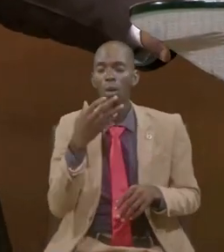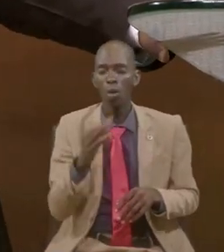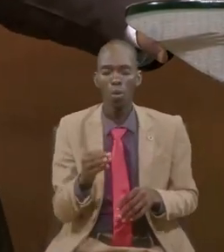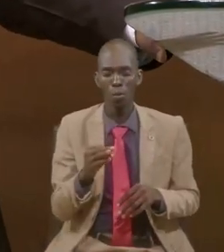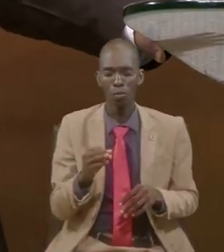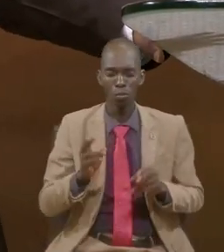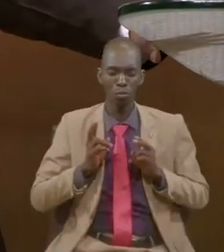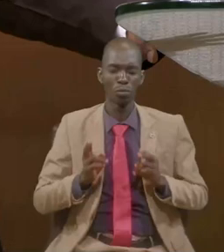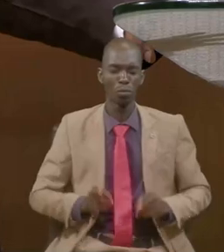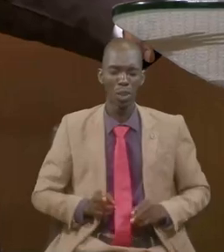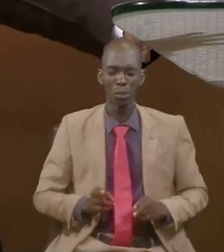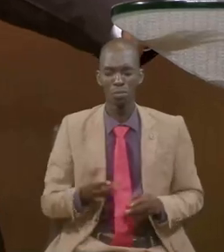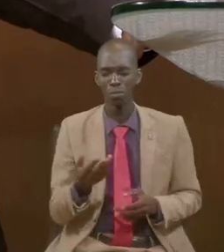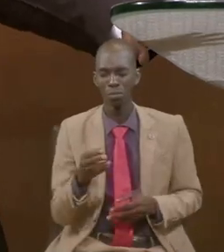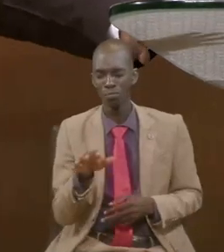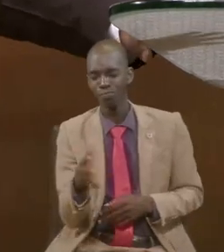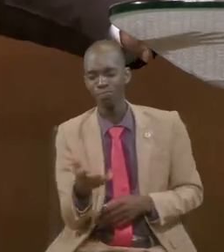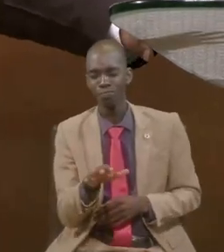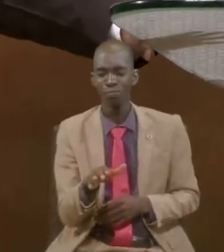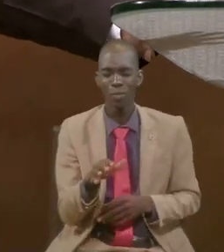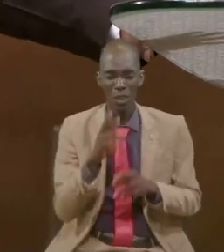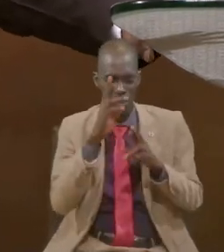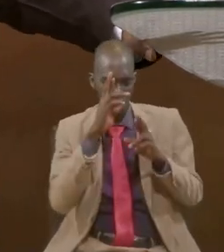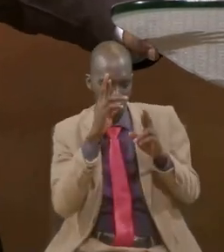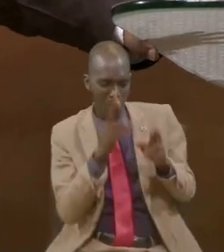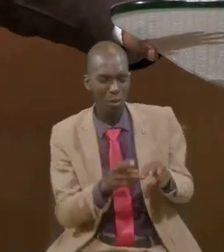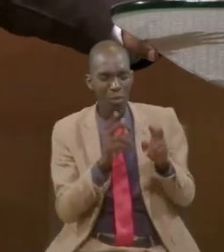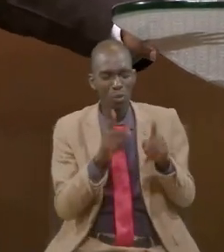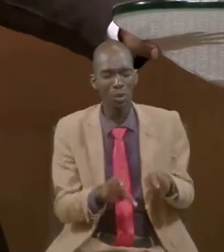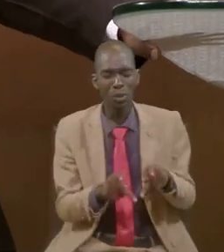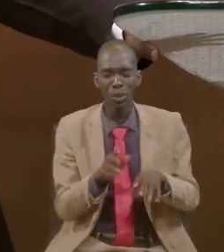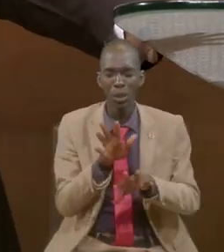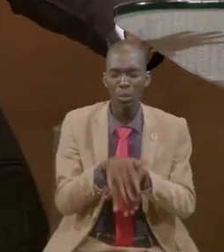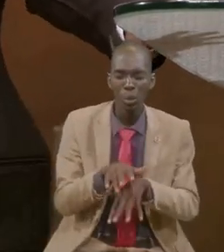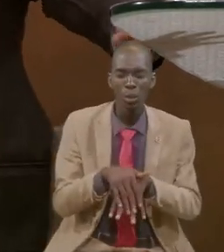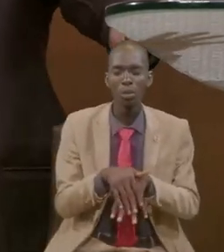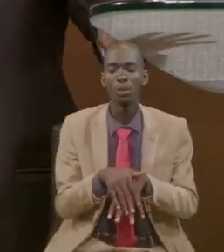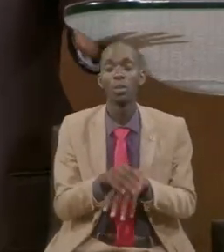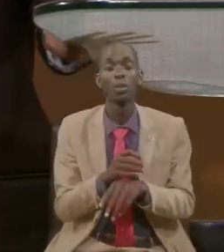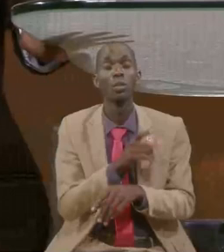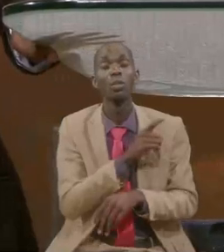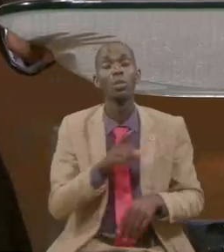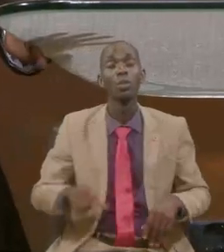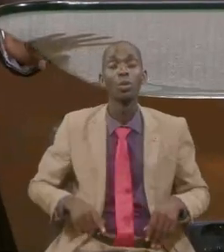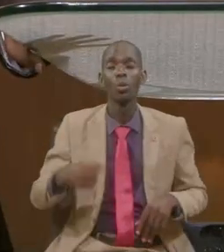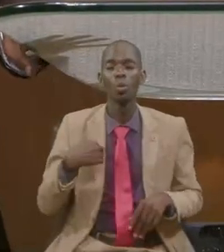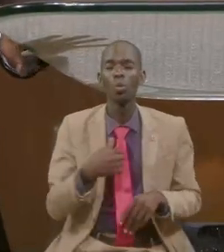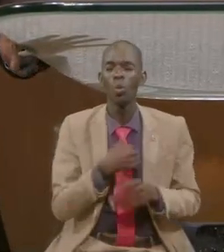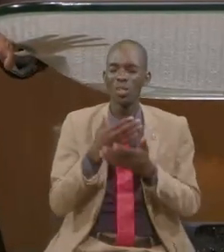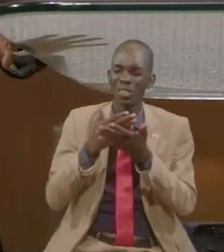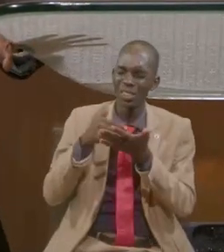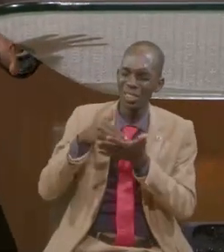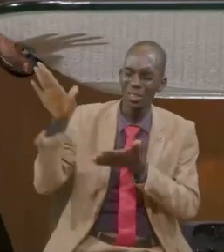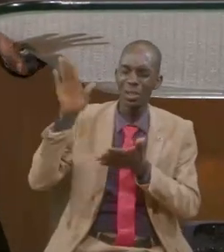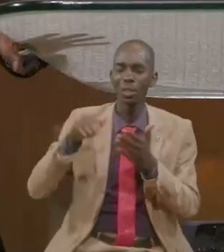attitudes des hommes, la partialité, l'acception de personnes, l'hypocrisie, Seigneur,